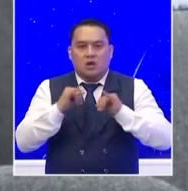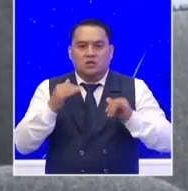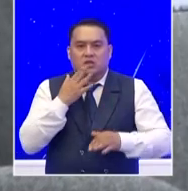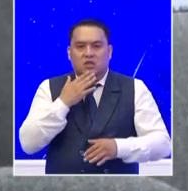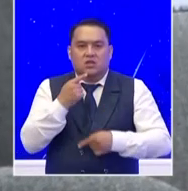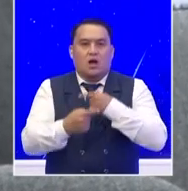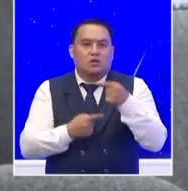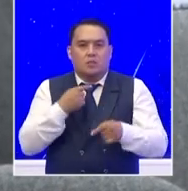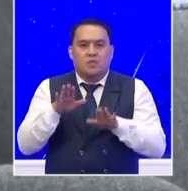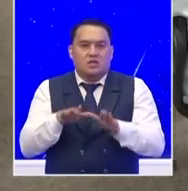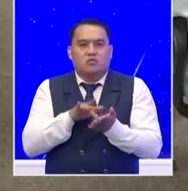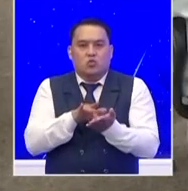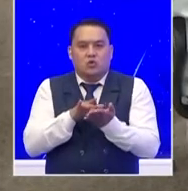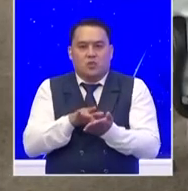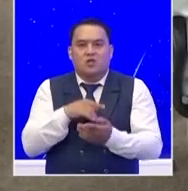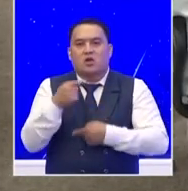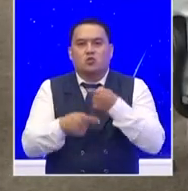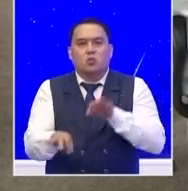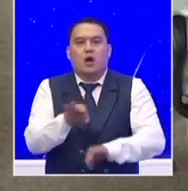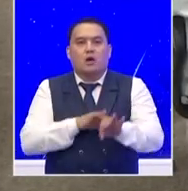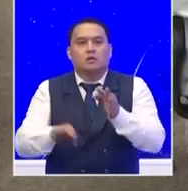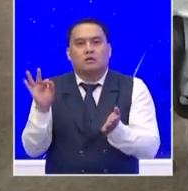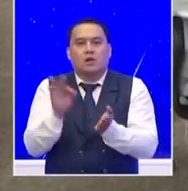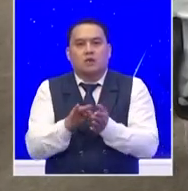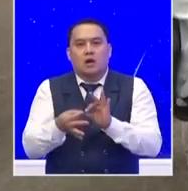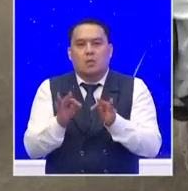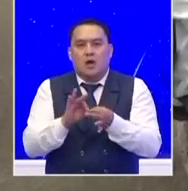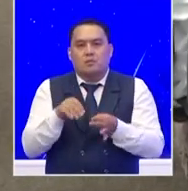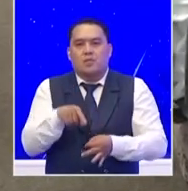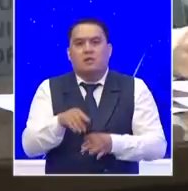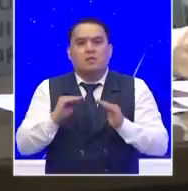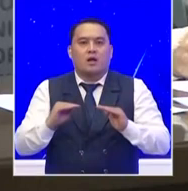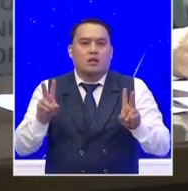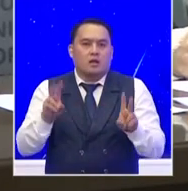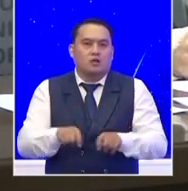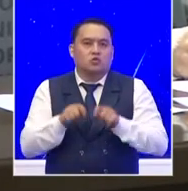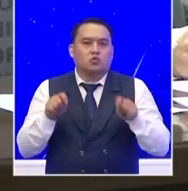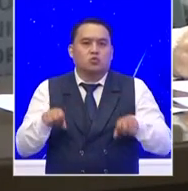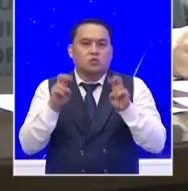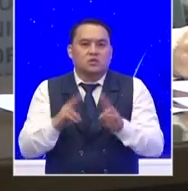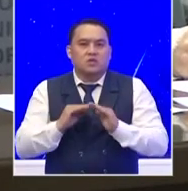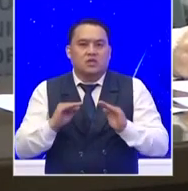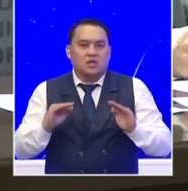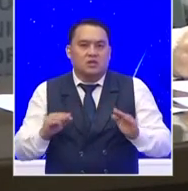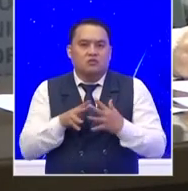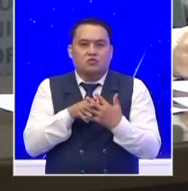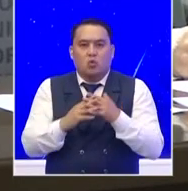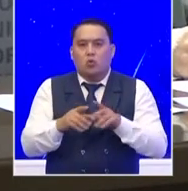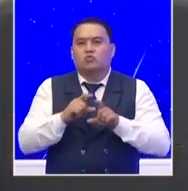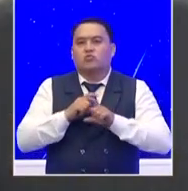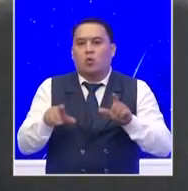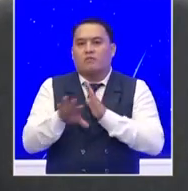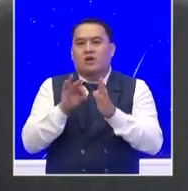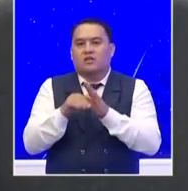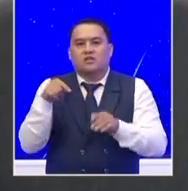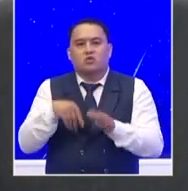национального наследия и местного туризма. Следующий проект – национальная олимпиада «Маңбала». Она создана специально для детей из сельских школ и